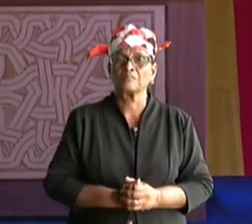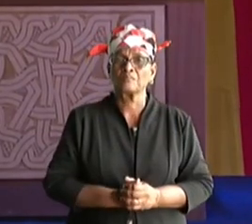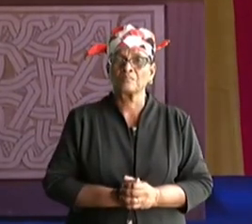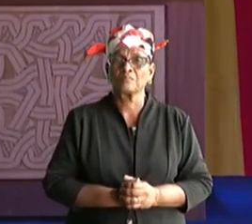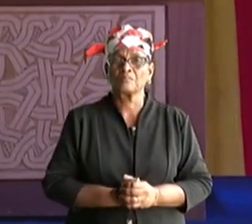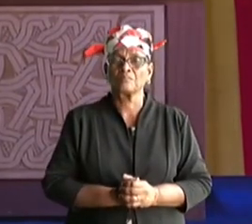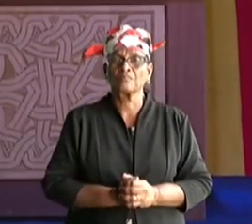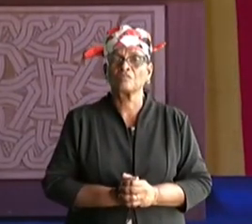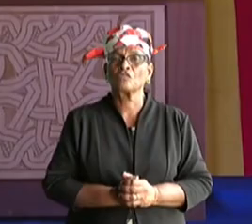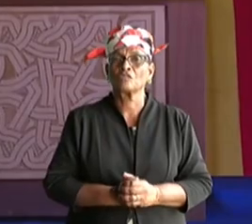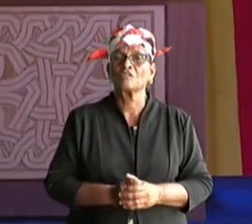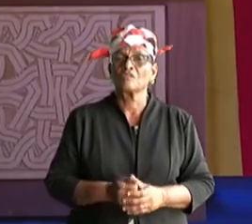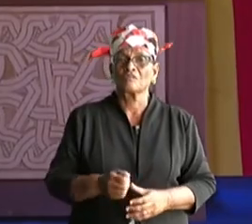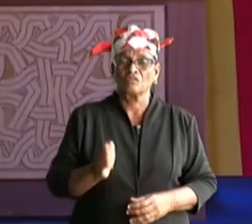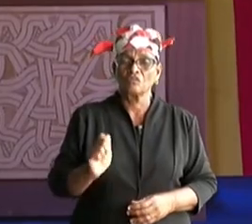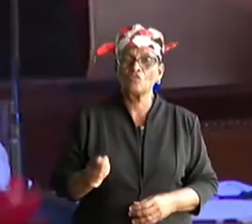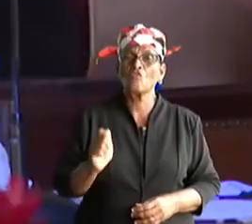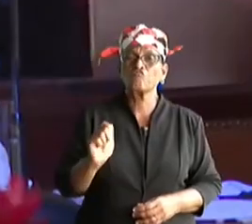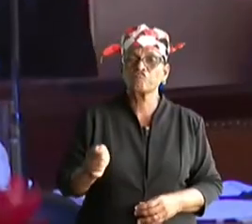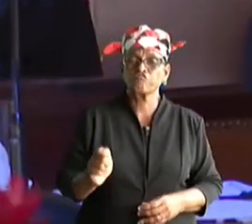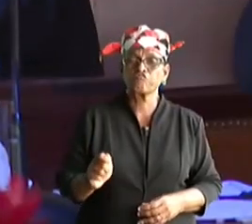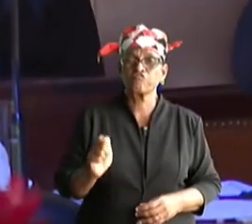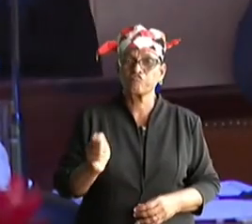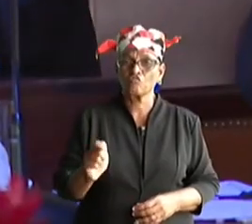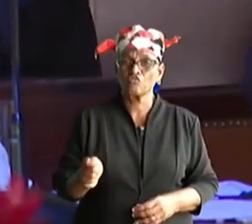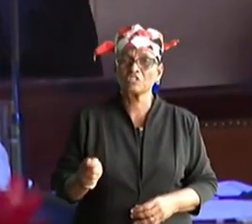Nationale Assemblée.